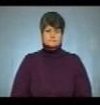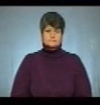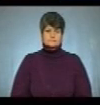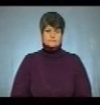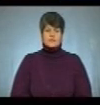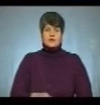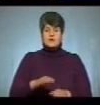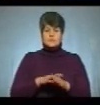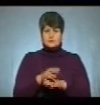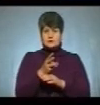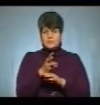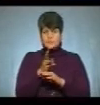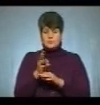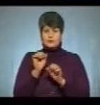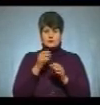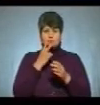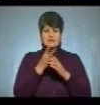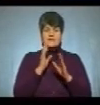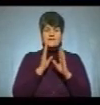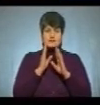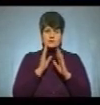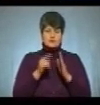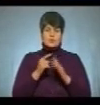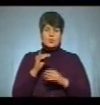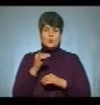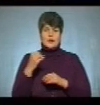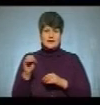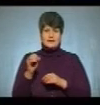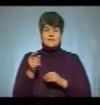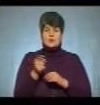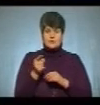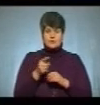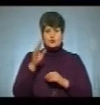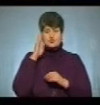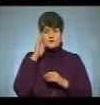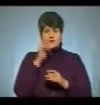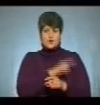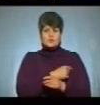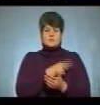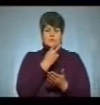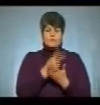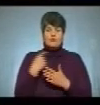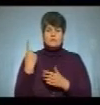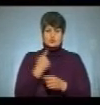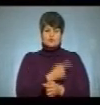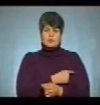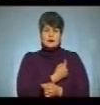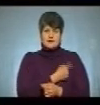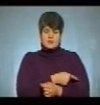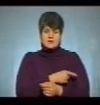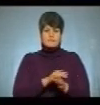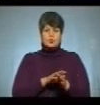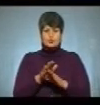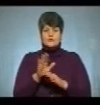Повний сюжет ви можете переглянути на нашій фейсбук-сторінці UA Тернопіль. Зазначу, чоловіка госпіталізували в обласну університетську лікарню.